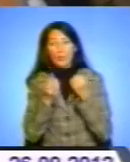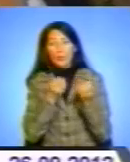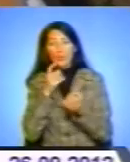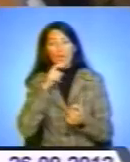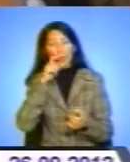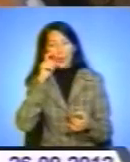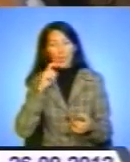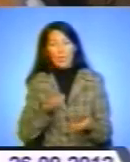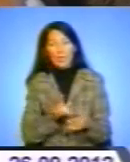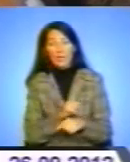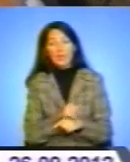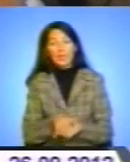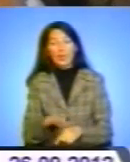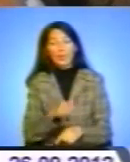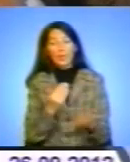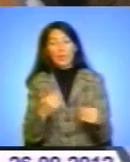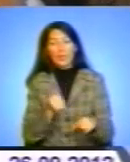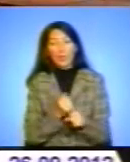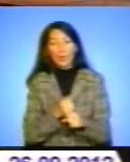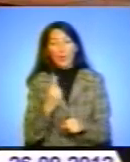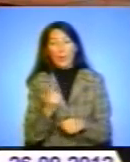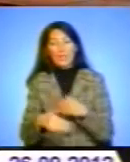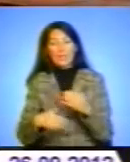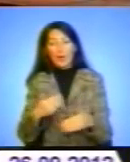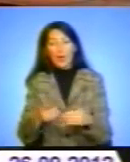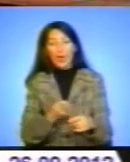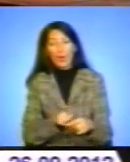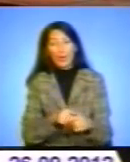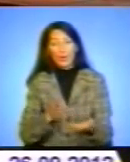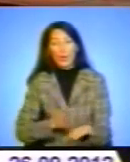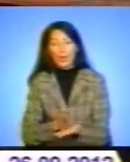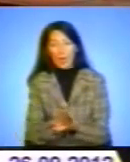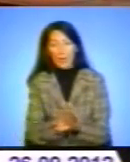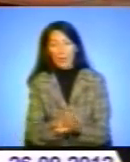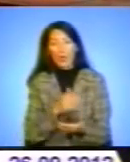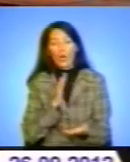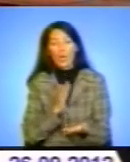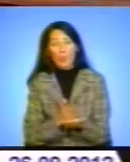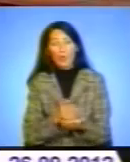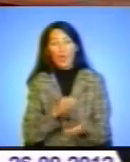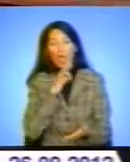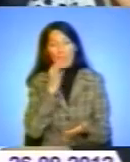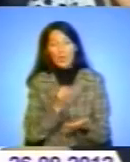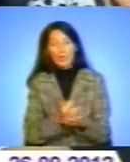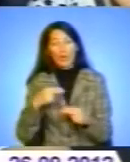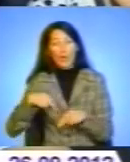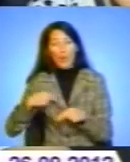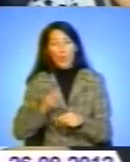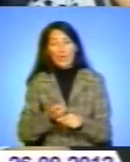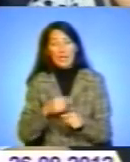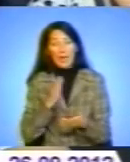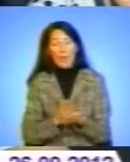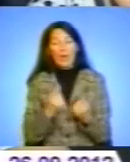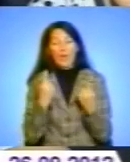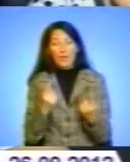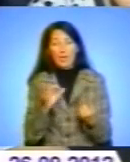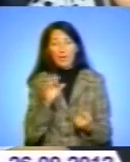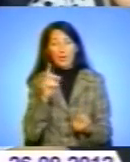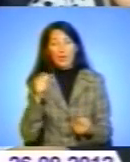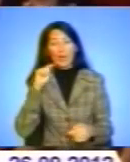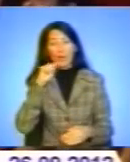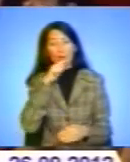На Тернопільщині вже зроблено перші кроки у цьому напрямку. Набуто досвіду в роботі, яка має велике соціально-економічне